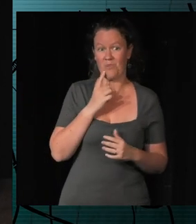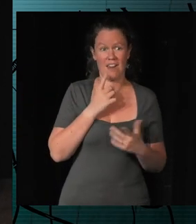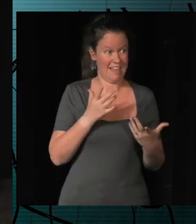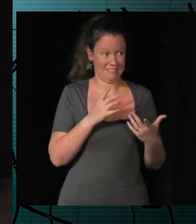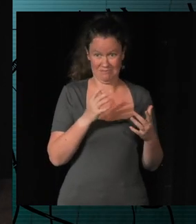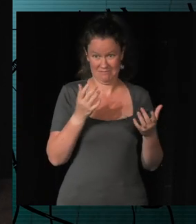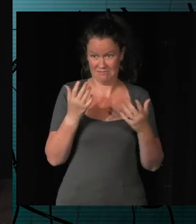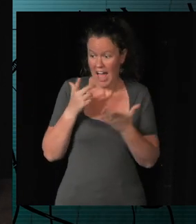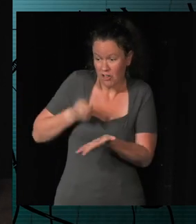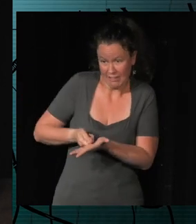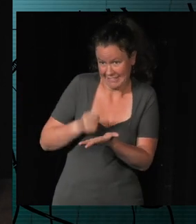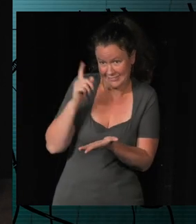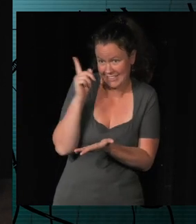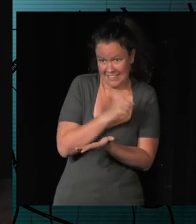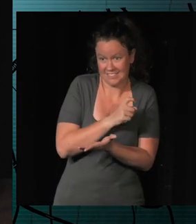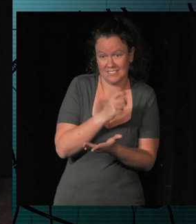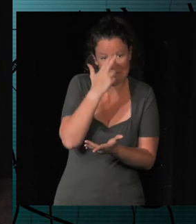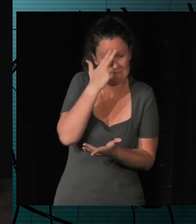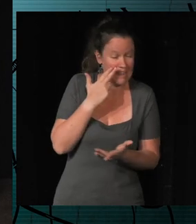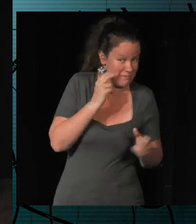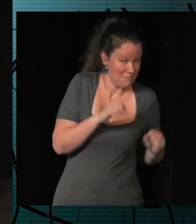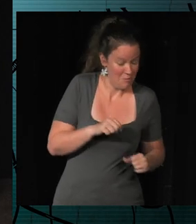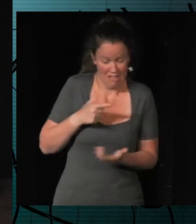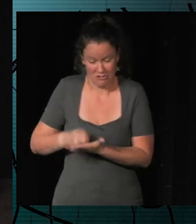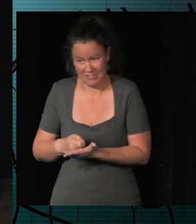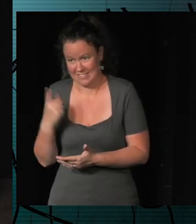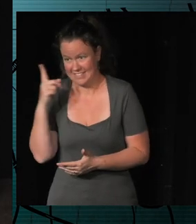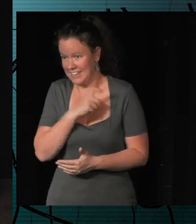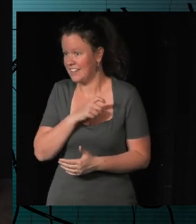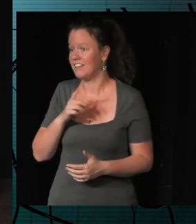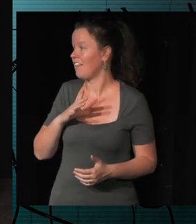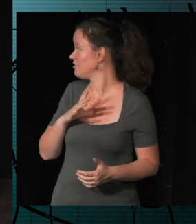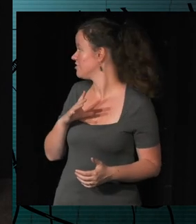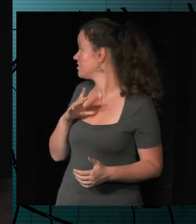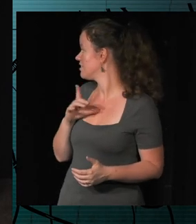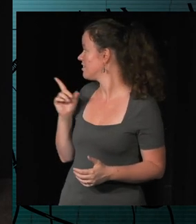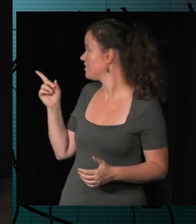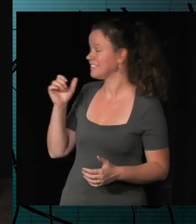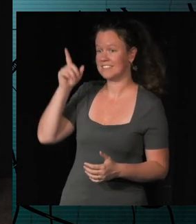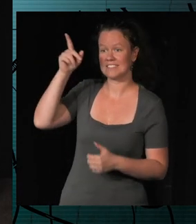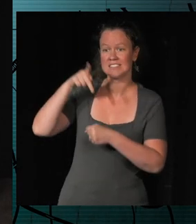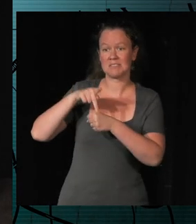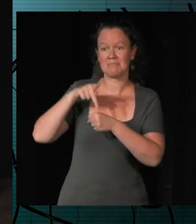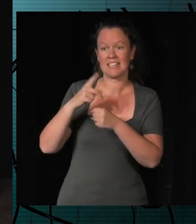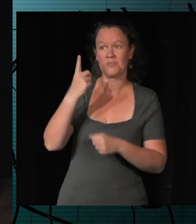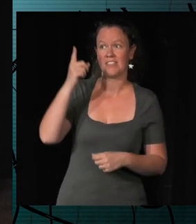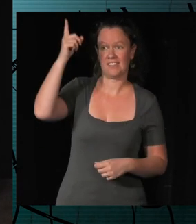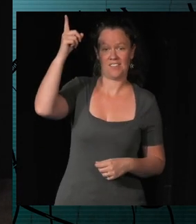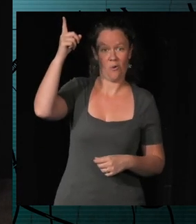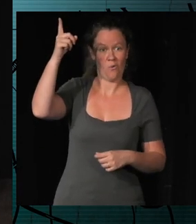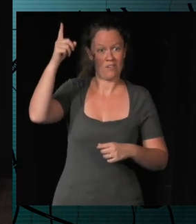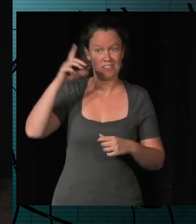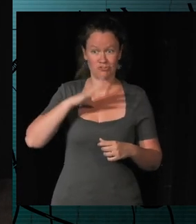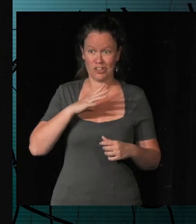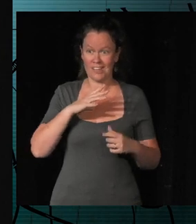sagaou bah vous pouvez réquisitionner la PS1 qui est ici c'est comme ça ça ferme à 22h je pense que vous pouvez passer le weekend dessus et vous